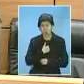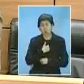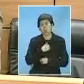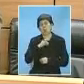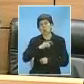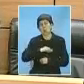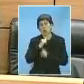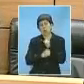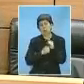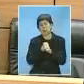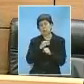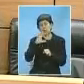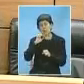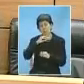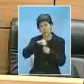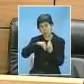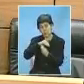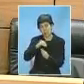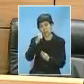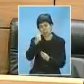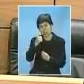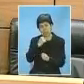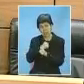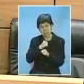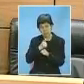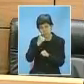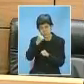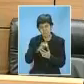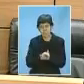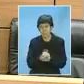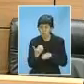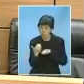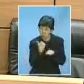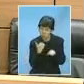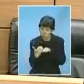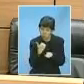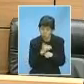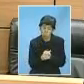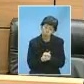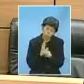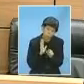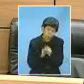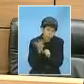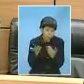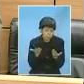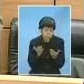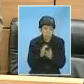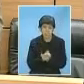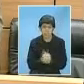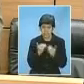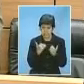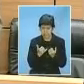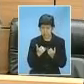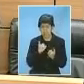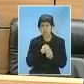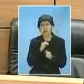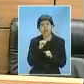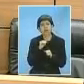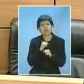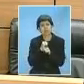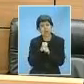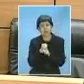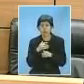นึกนะครับปี 55เศรษฐกิจกำลังดีในรัฐบาลท่านยิ่งลักษณ์เนี่ยถนนหนทางมันจะเพียงพอหรือไม่แน่นอนครับเรื่องของระบบขน